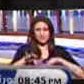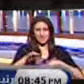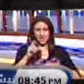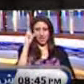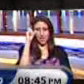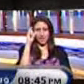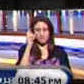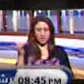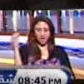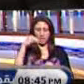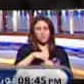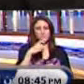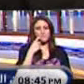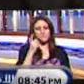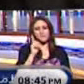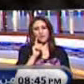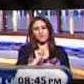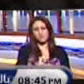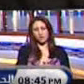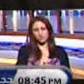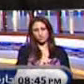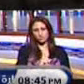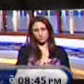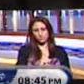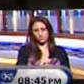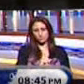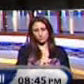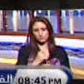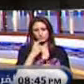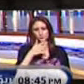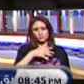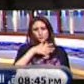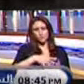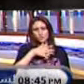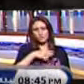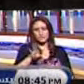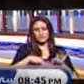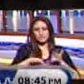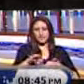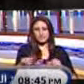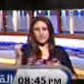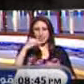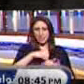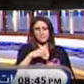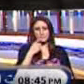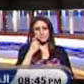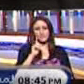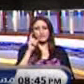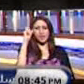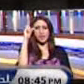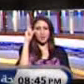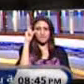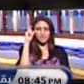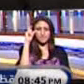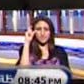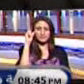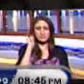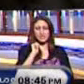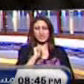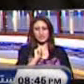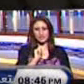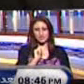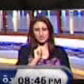للمساجد وللمنابر وتوظيف الأئمة. فإحنا النهاردة عايزين نرجع المساجد مرة أخرى